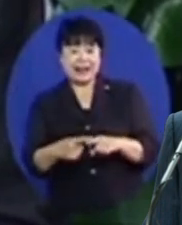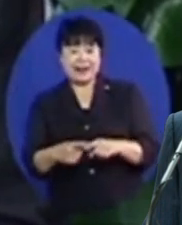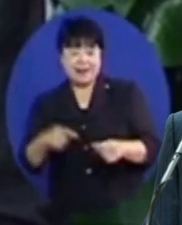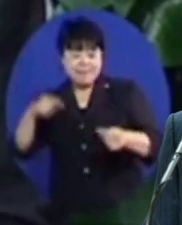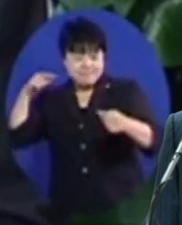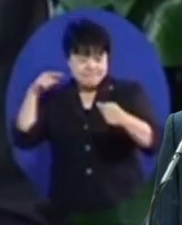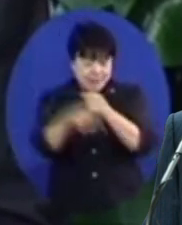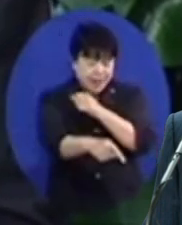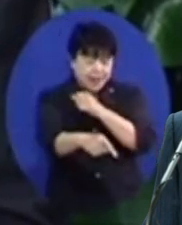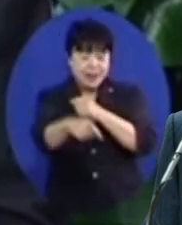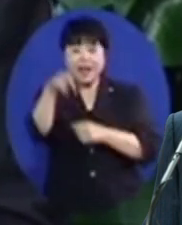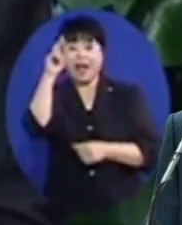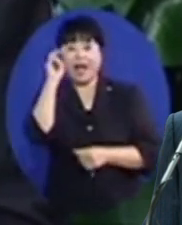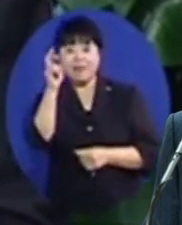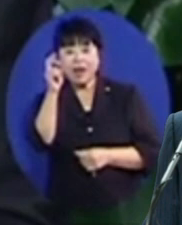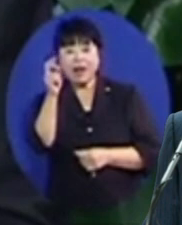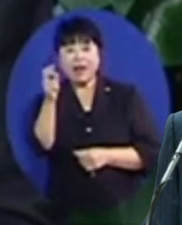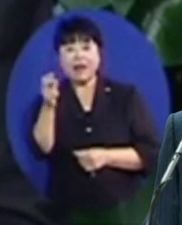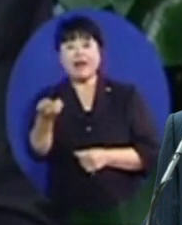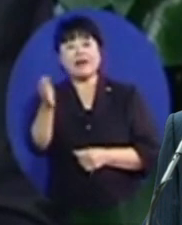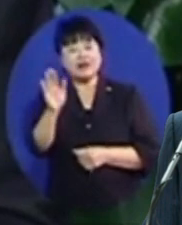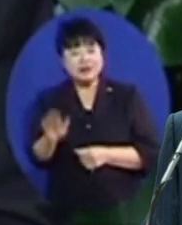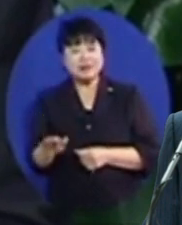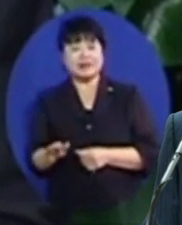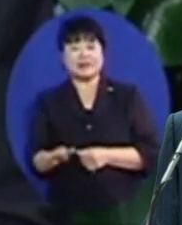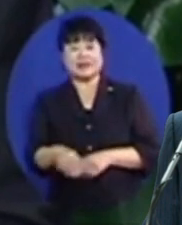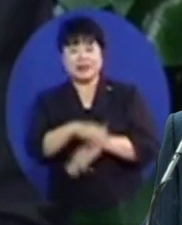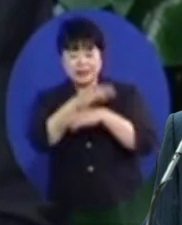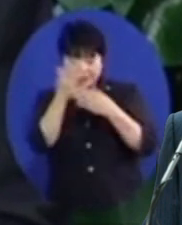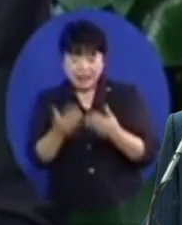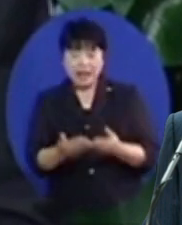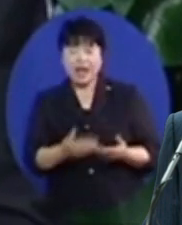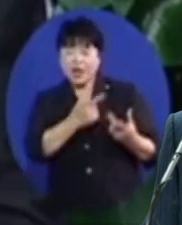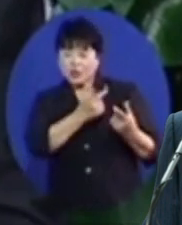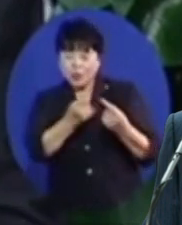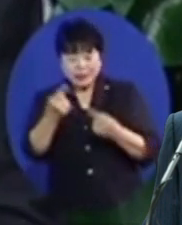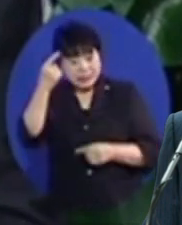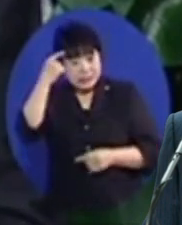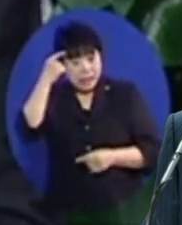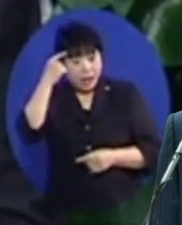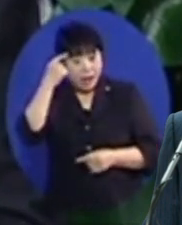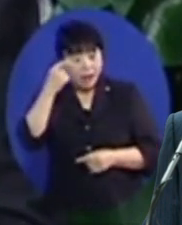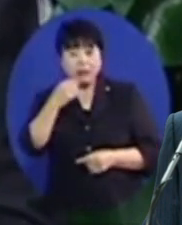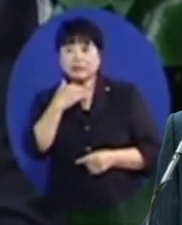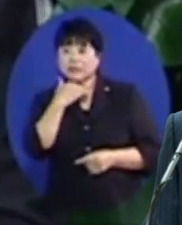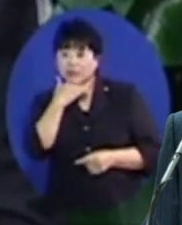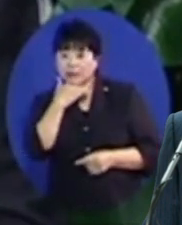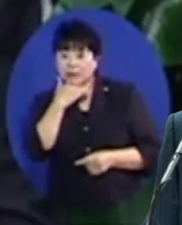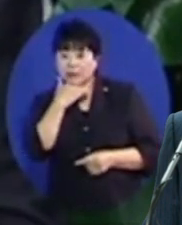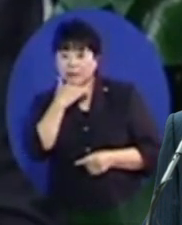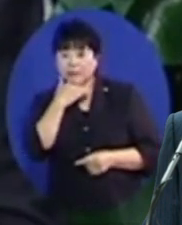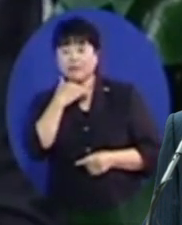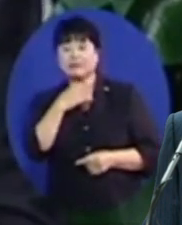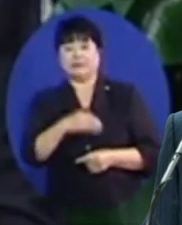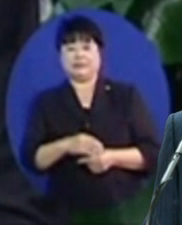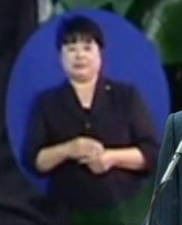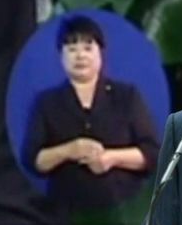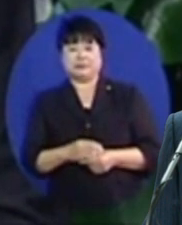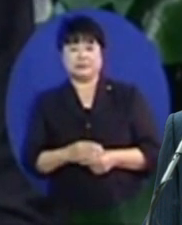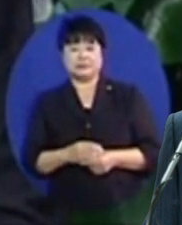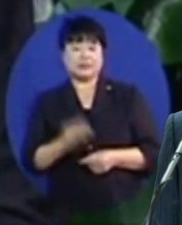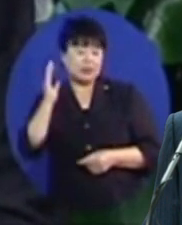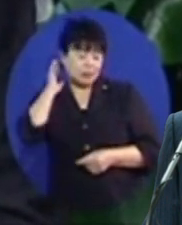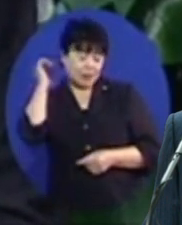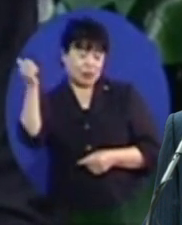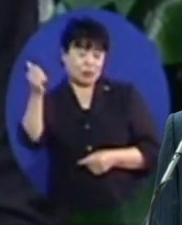벌할 때가 온 것입니다. 또 다 그렇게 할 것이라고 생각했습니다. 그런데 그는